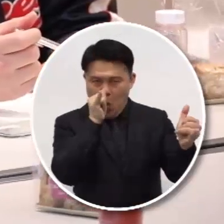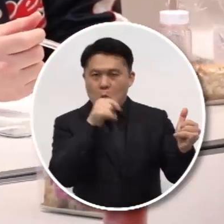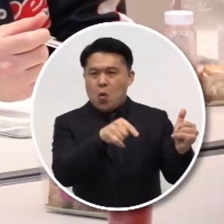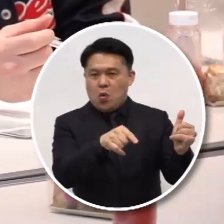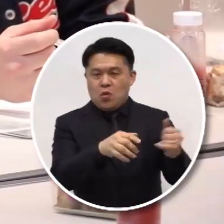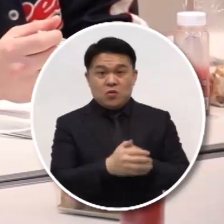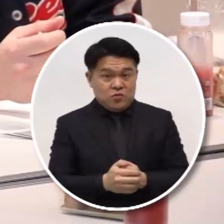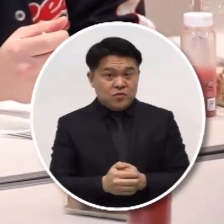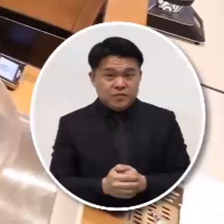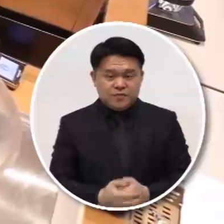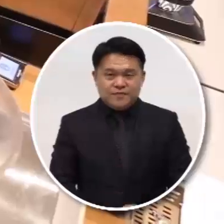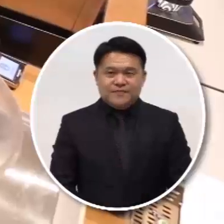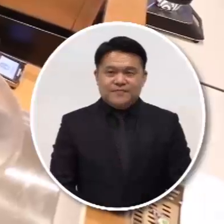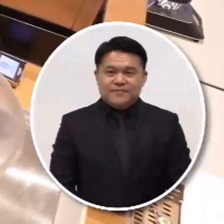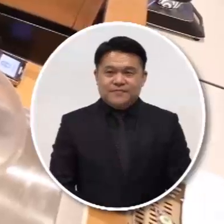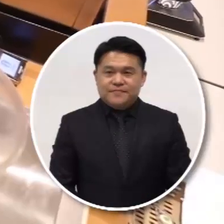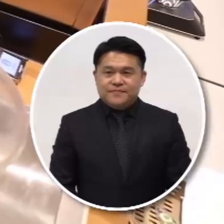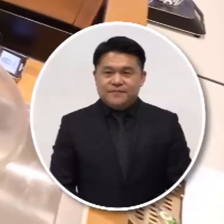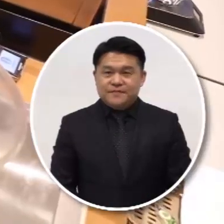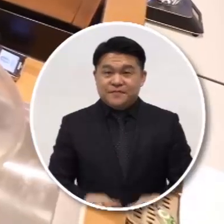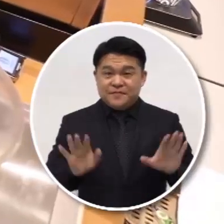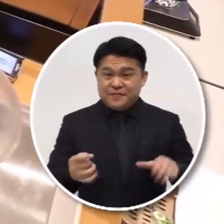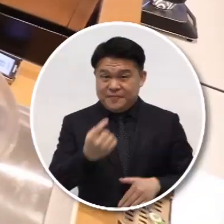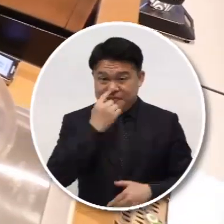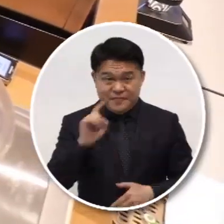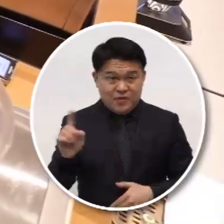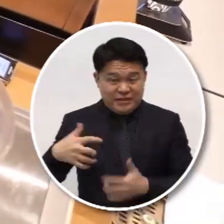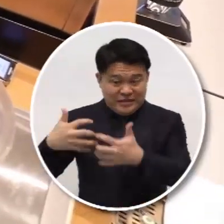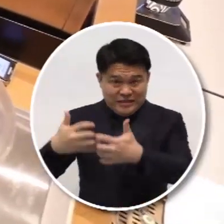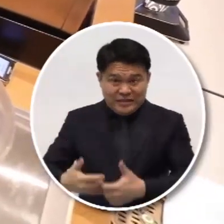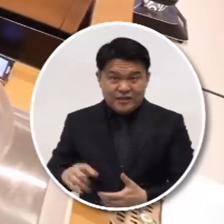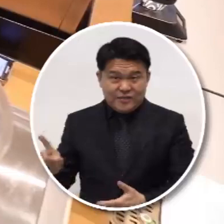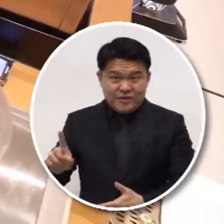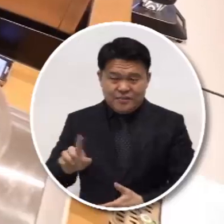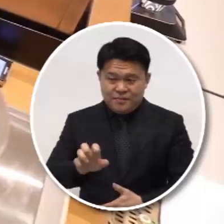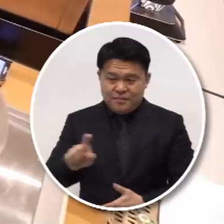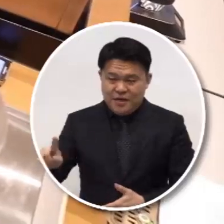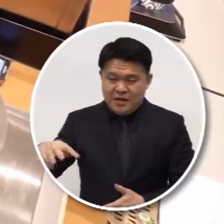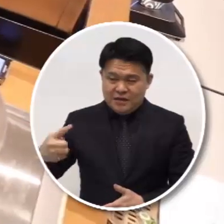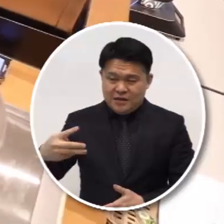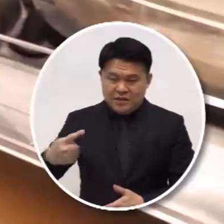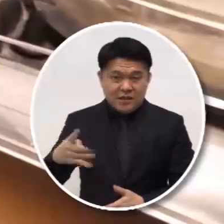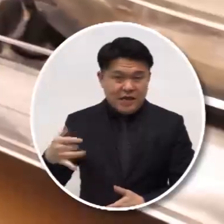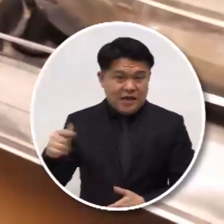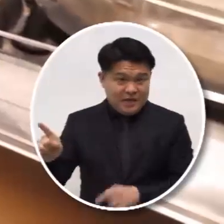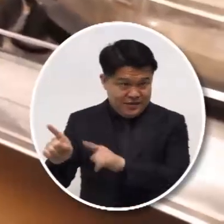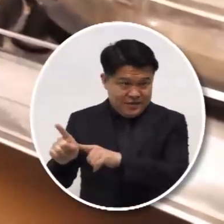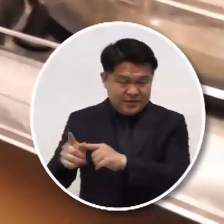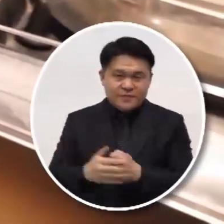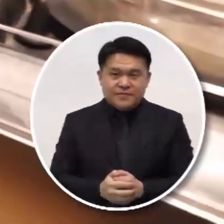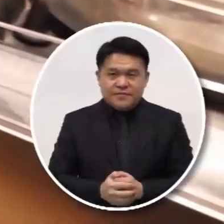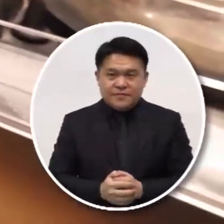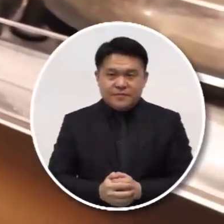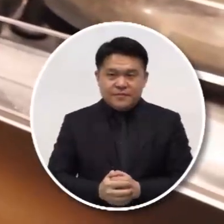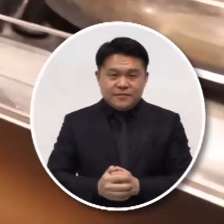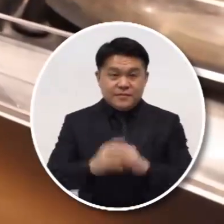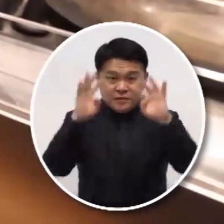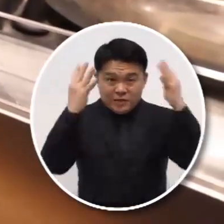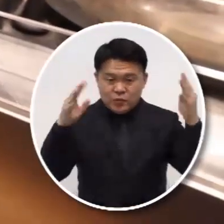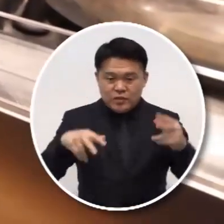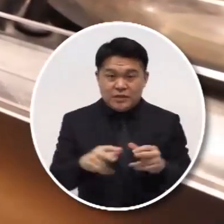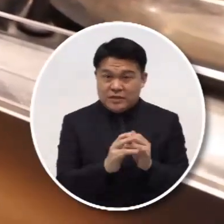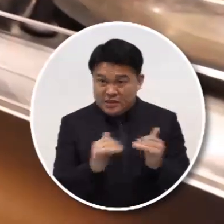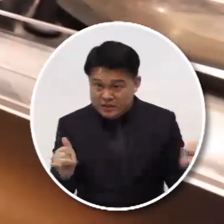45명의 파트너가 있고요. 자, 오늘 배울 머신은요. 마스트레나라는 머신. 스타벅스의 장애인